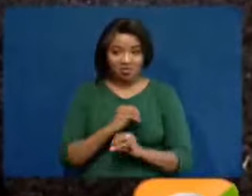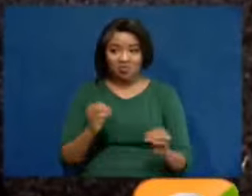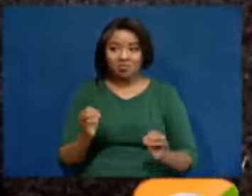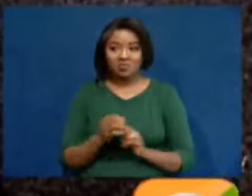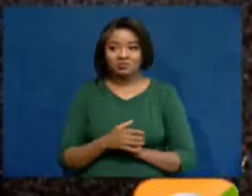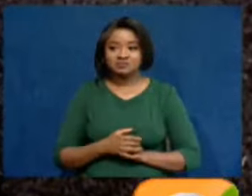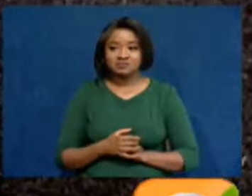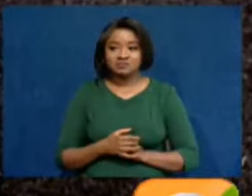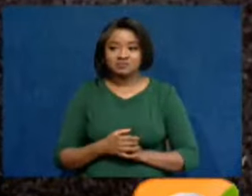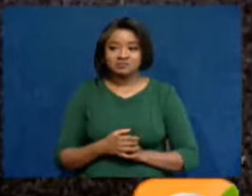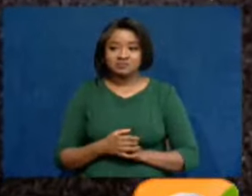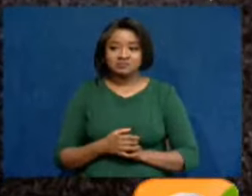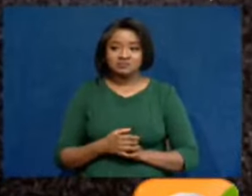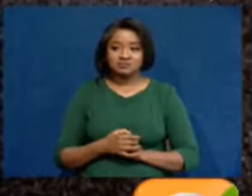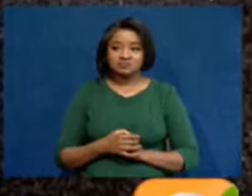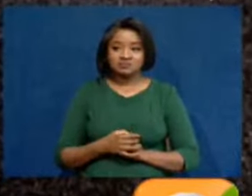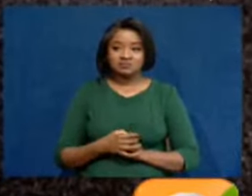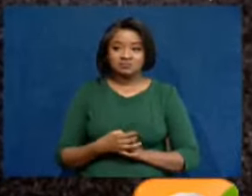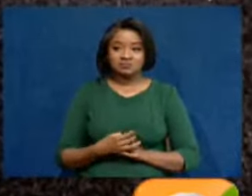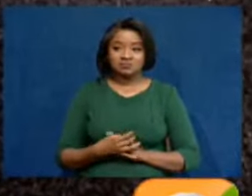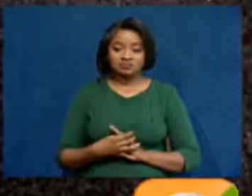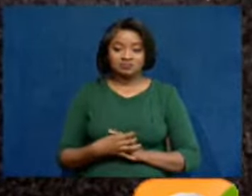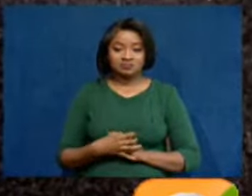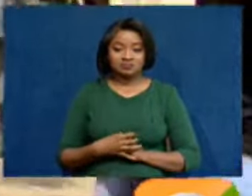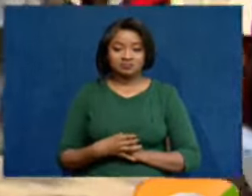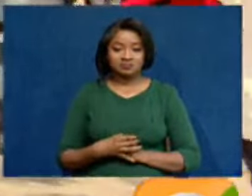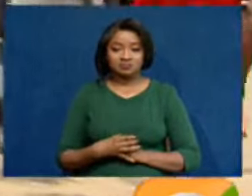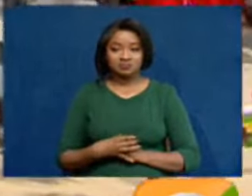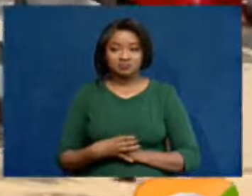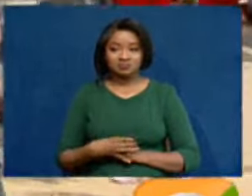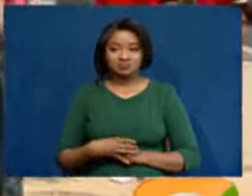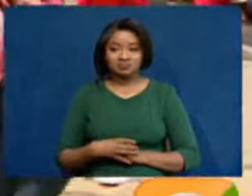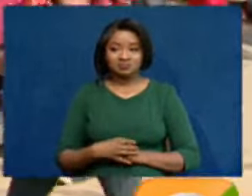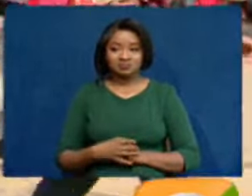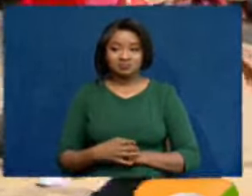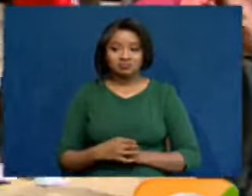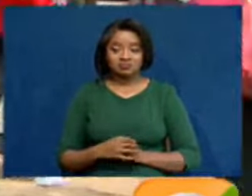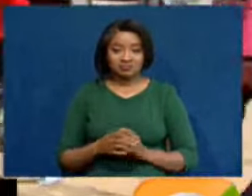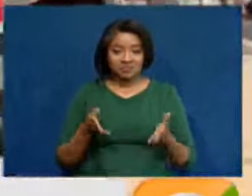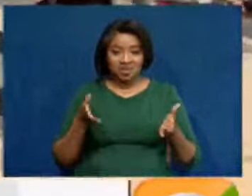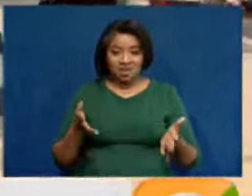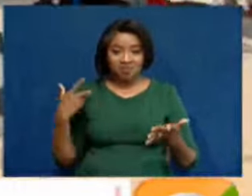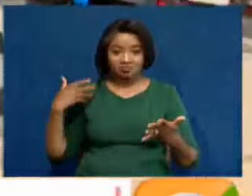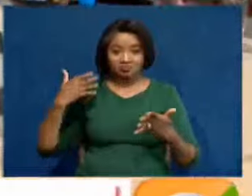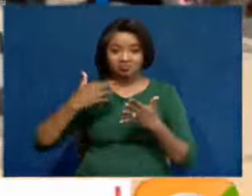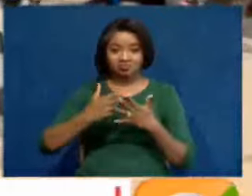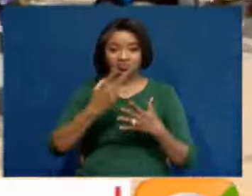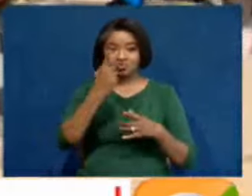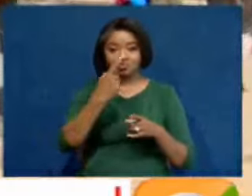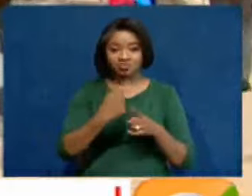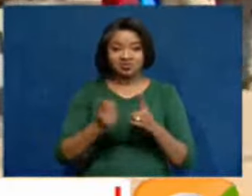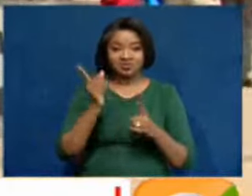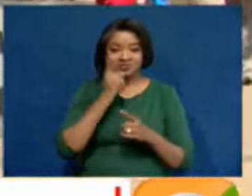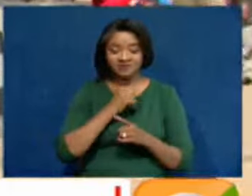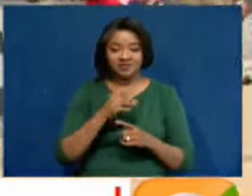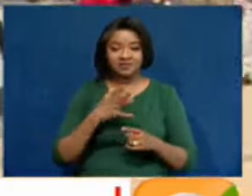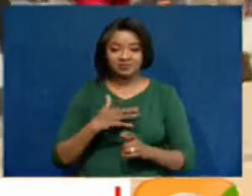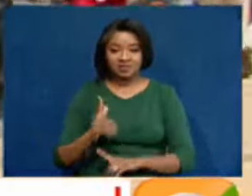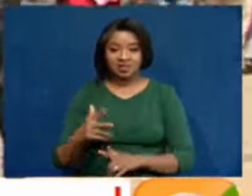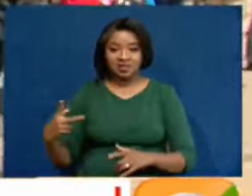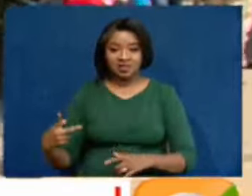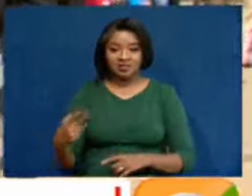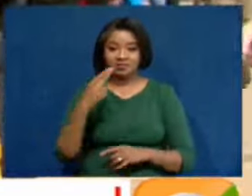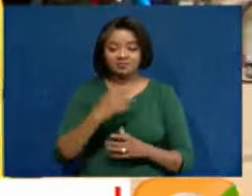Mambo yalibadilika maishani mwake miaka miwili iliyopita. Hizi ni miaka miwili after nipoteze mguu.